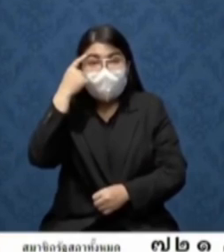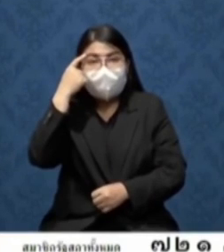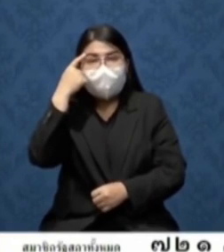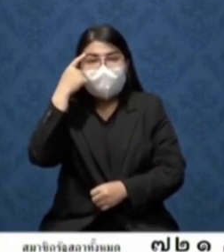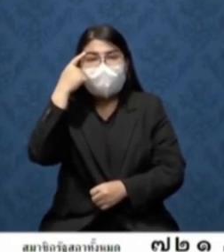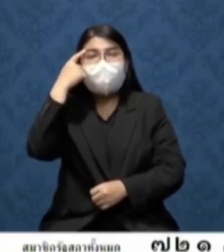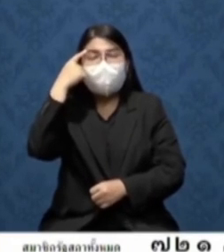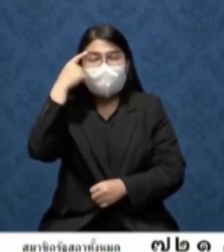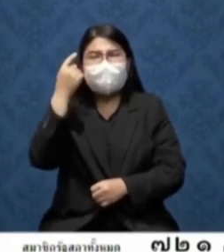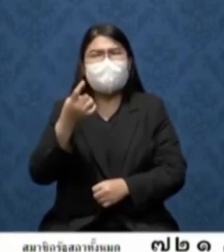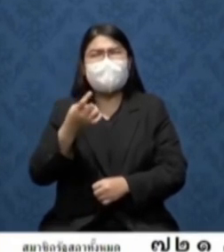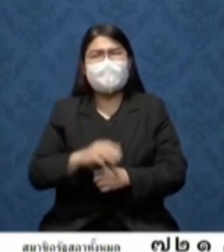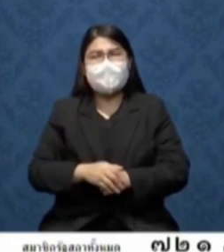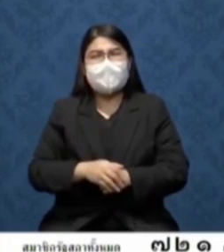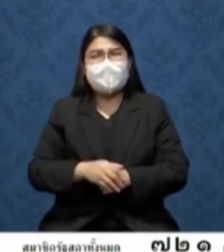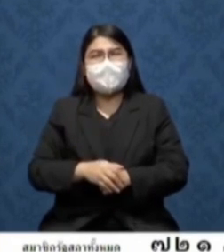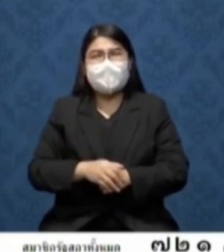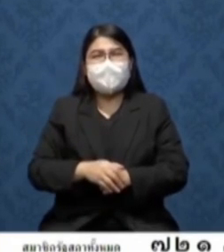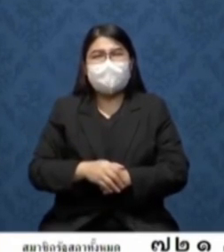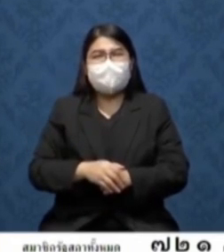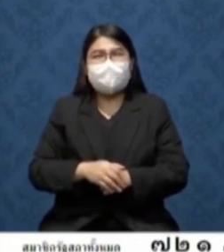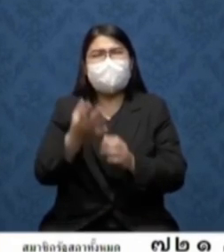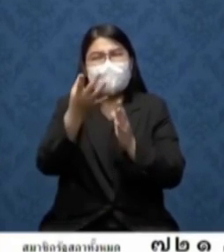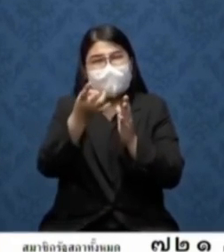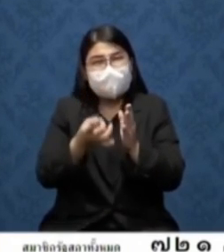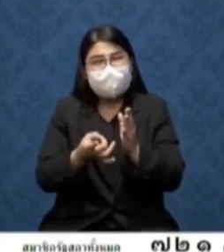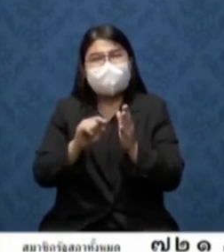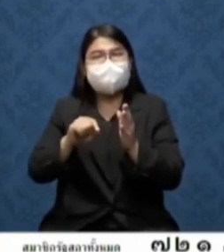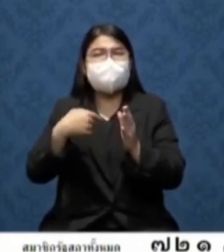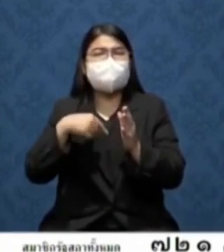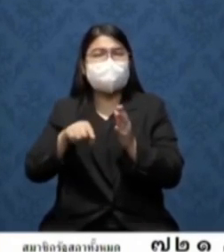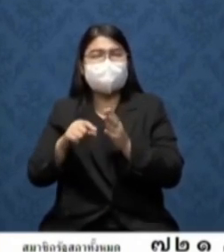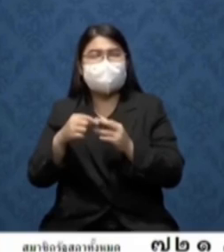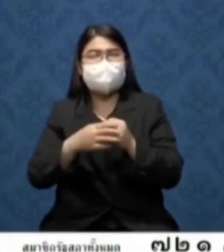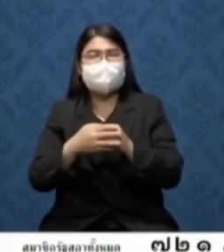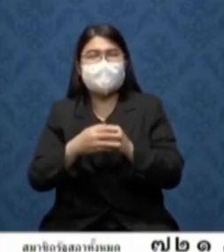ป็นตัวฉุดรั้งความสามารถในการแข่งขันของไทยในเวทีโลก